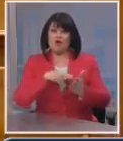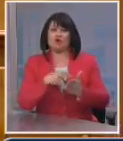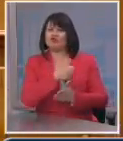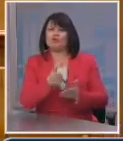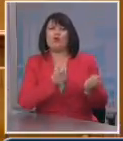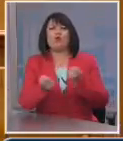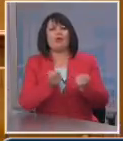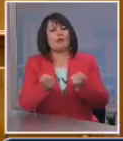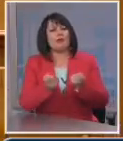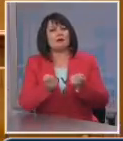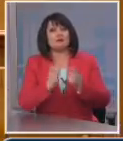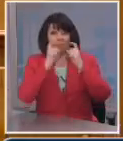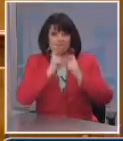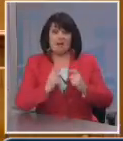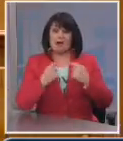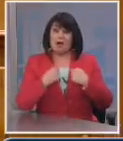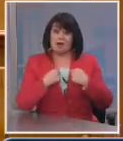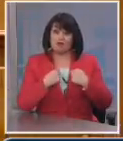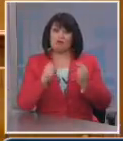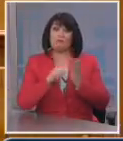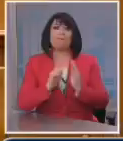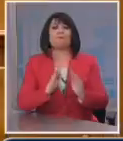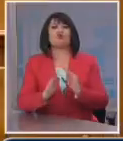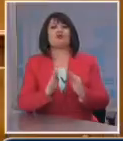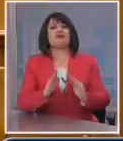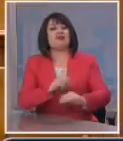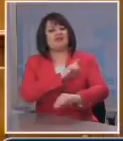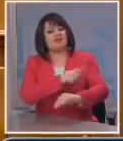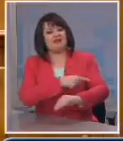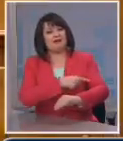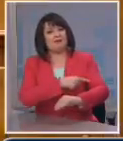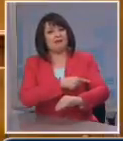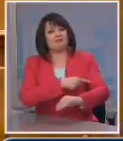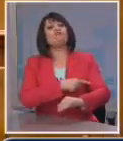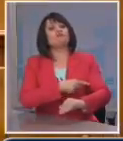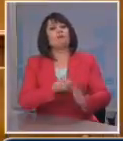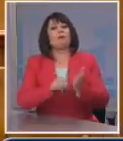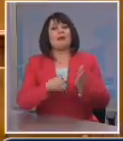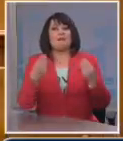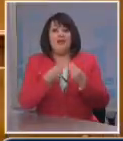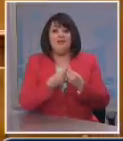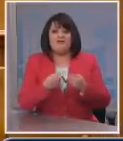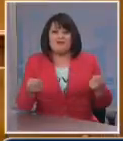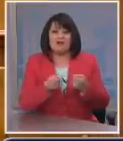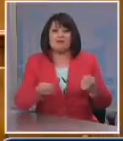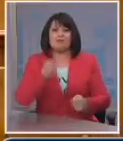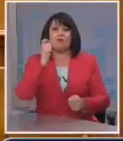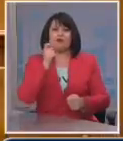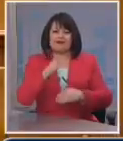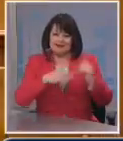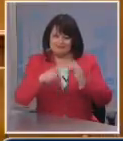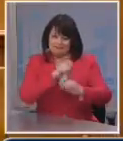διαχειριστικός. Χρέος μας είναι να υπερασπιστούμε με στένος και να εφαρμόσουμε μια πολιτική συνολικής ανόρθωσης της